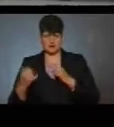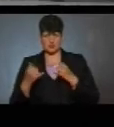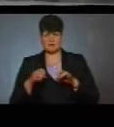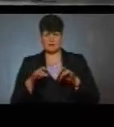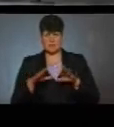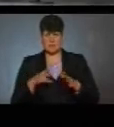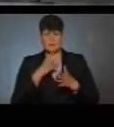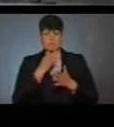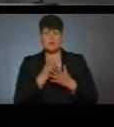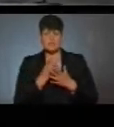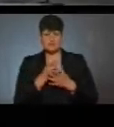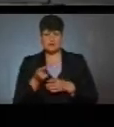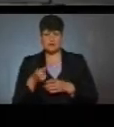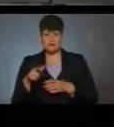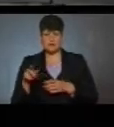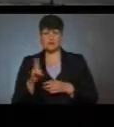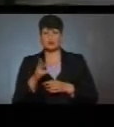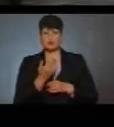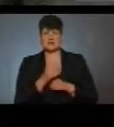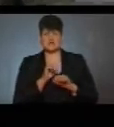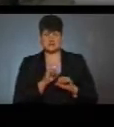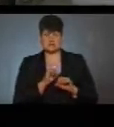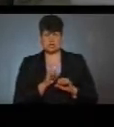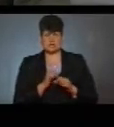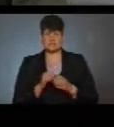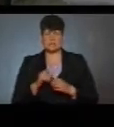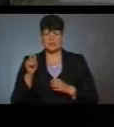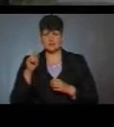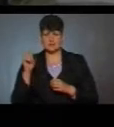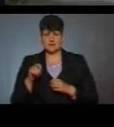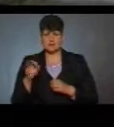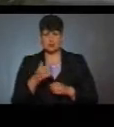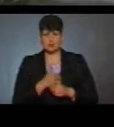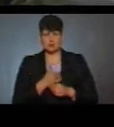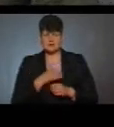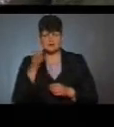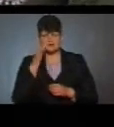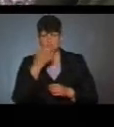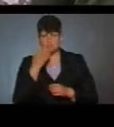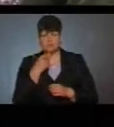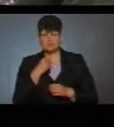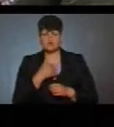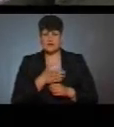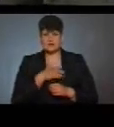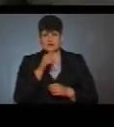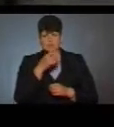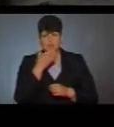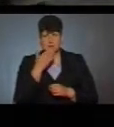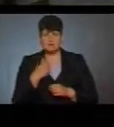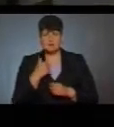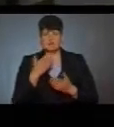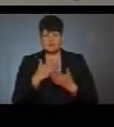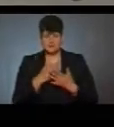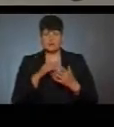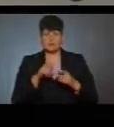вирішили показати тернополянам, хто їх захищає. На фронті про добровольців не згадують. Кажуть, що нас там немає. Ми є, ми